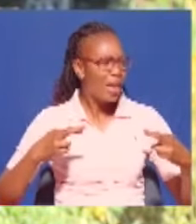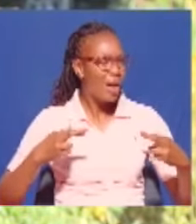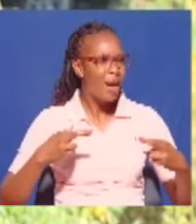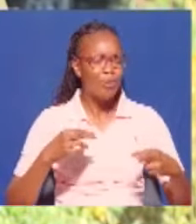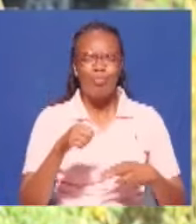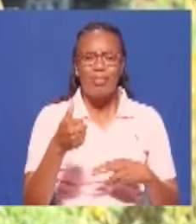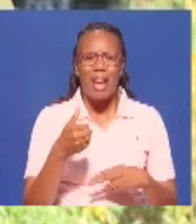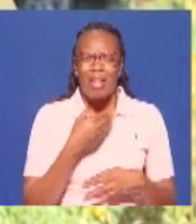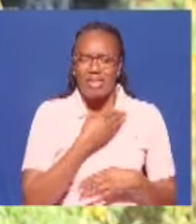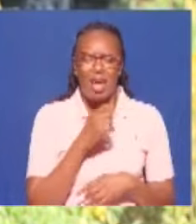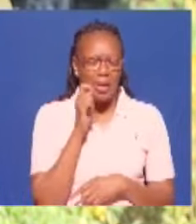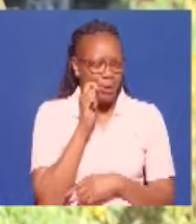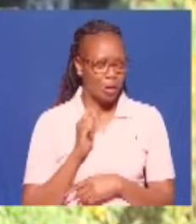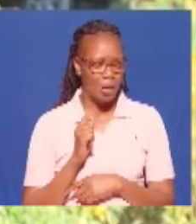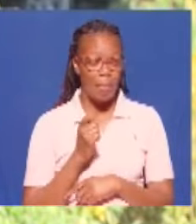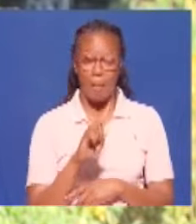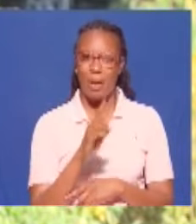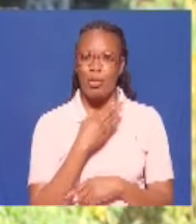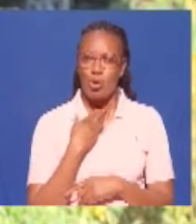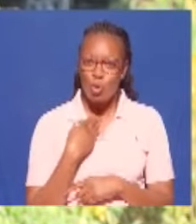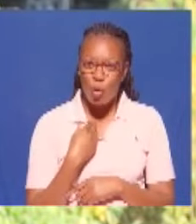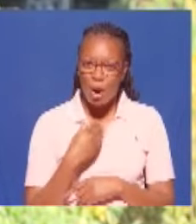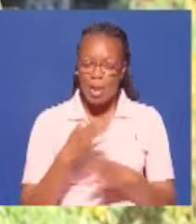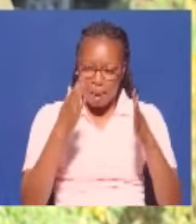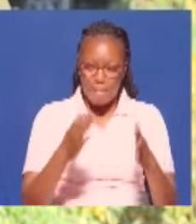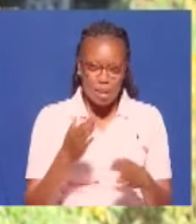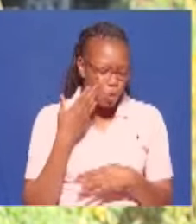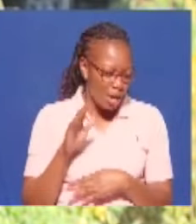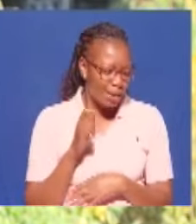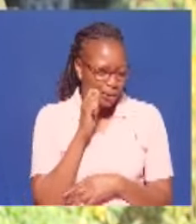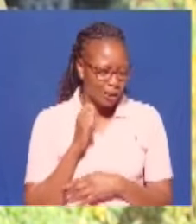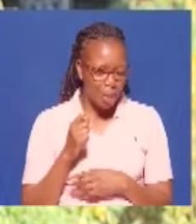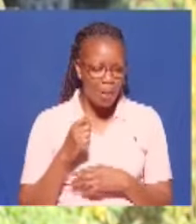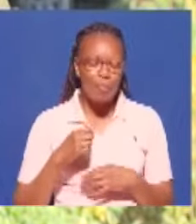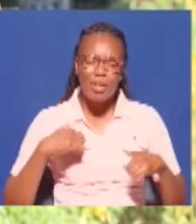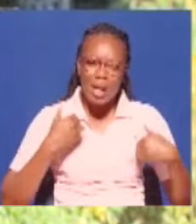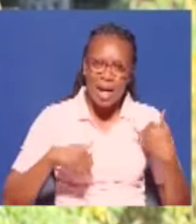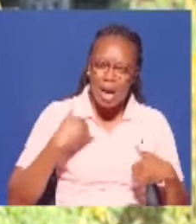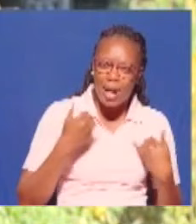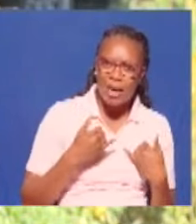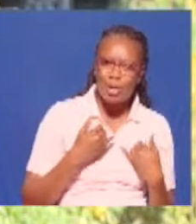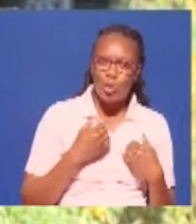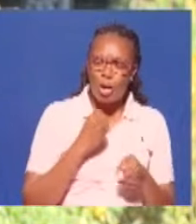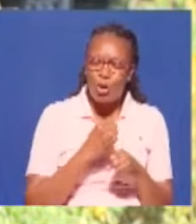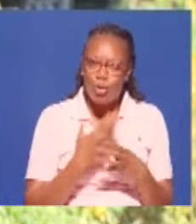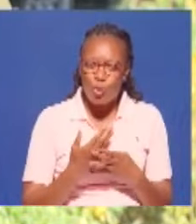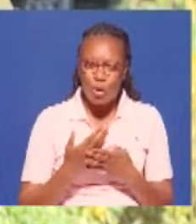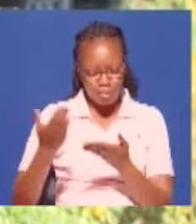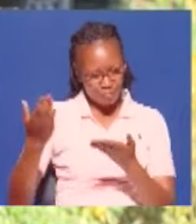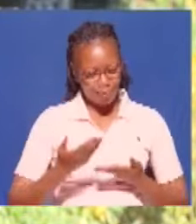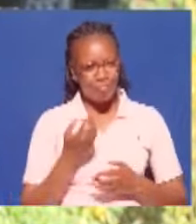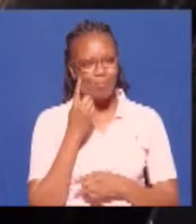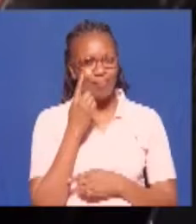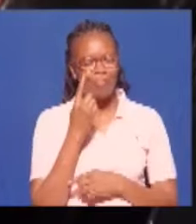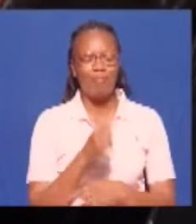mboga au kipenda vegetarians wafurahie pia, kuna mwanafunzi hapa JKUAT alivumbua sausages za uyoga. Je, zikoje? Karibu